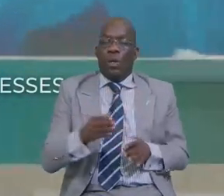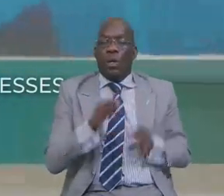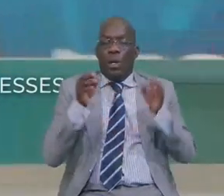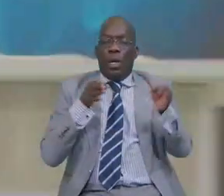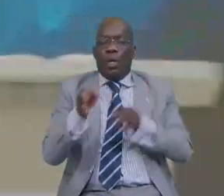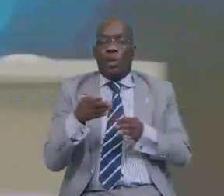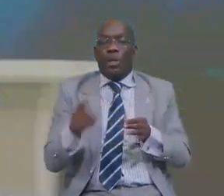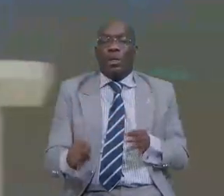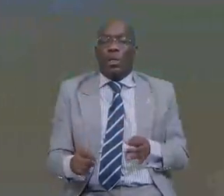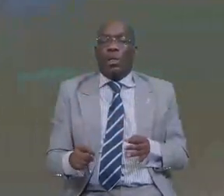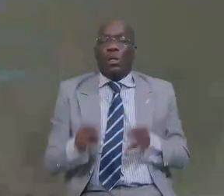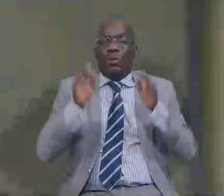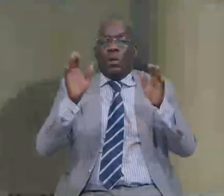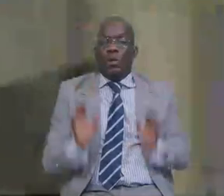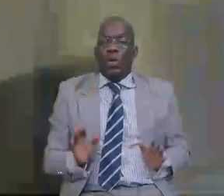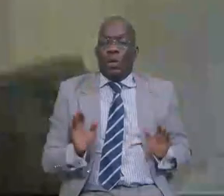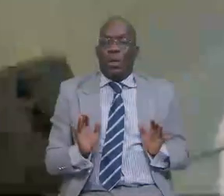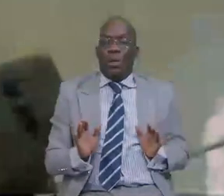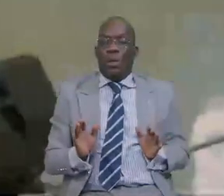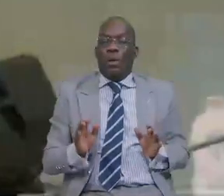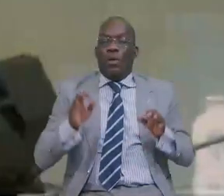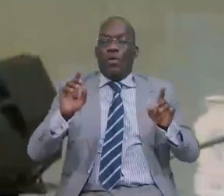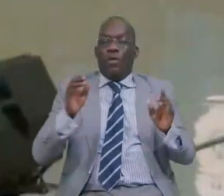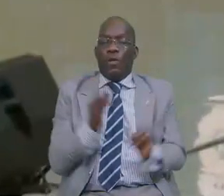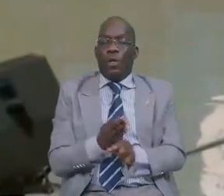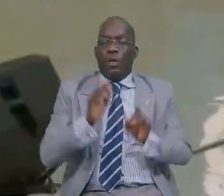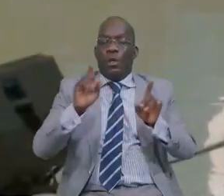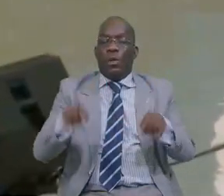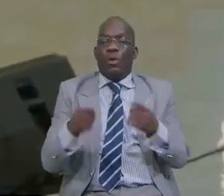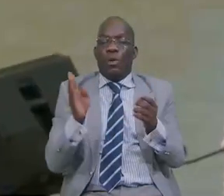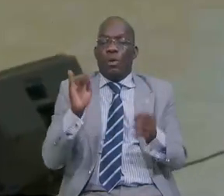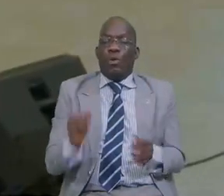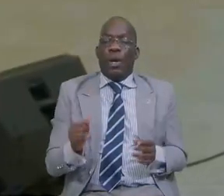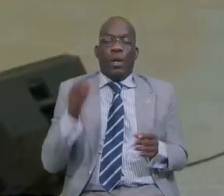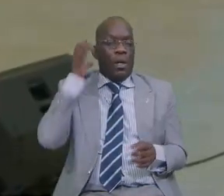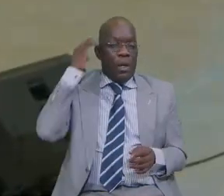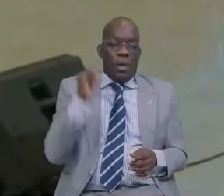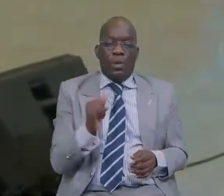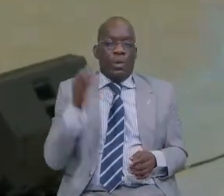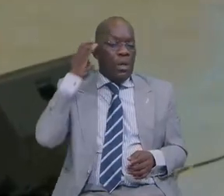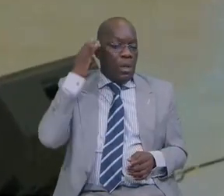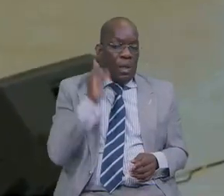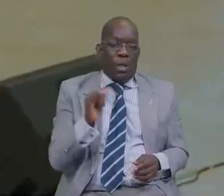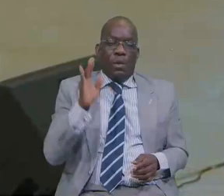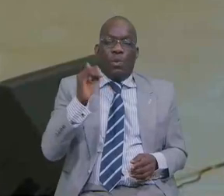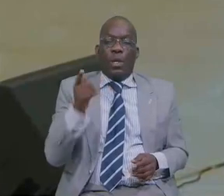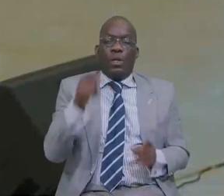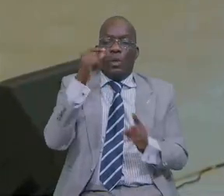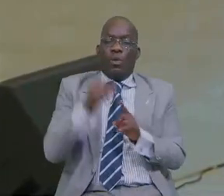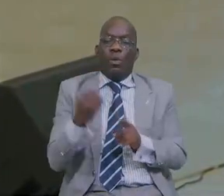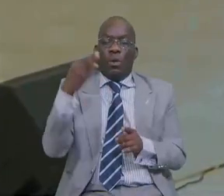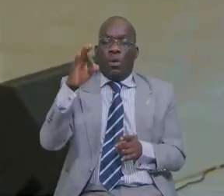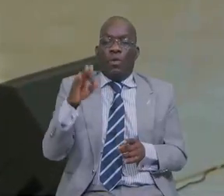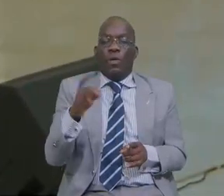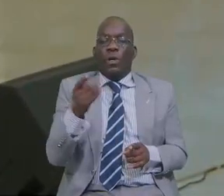qui expliquent et qui renvoient la Bible, renvoient les miracles, la foi s'en va en écoutant ce qu'on